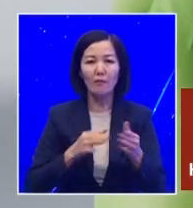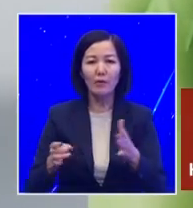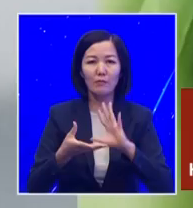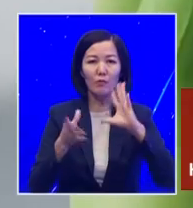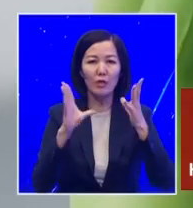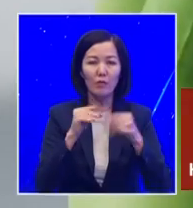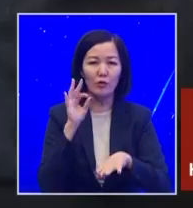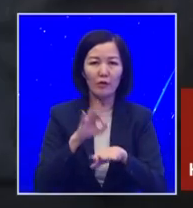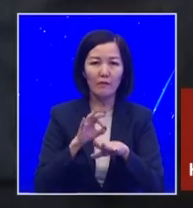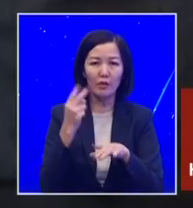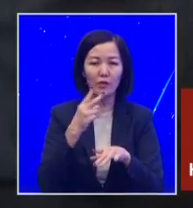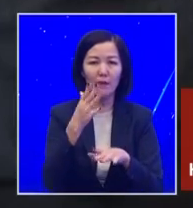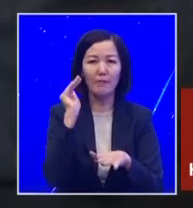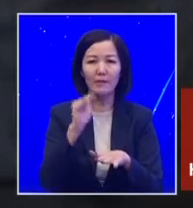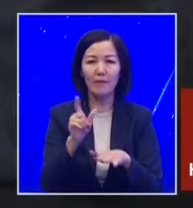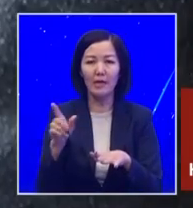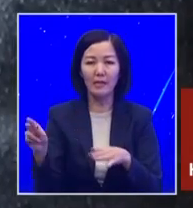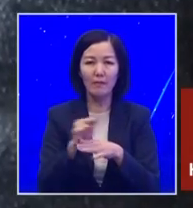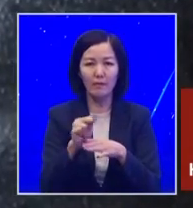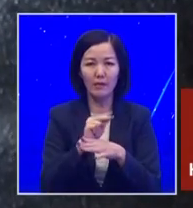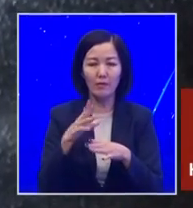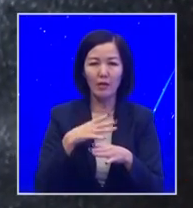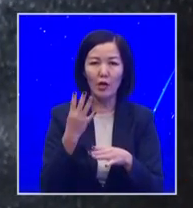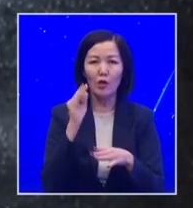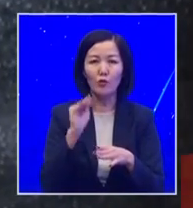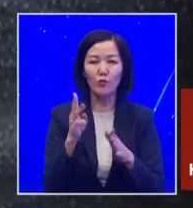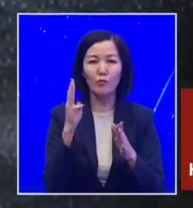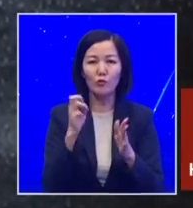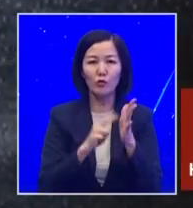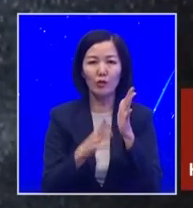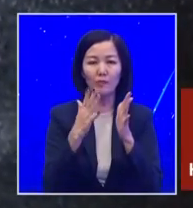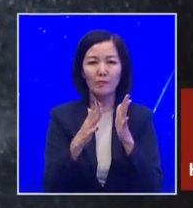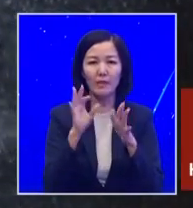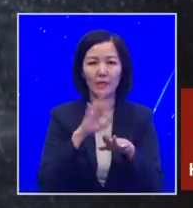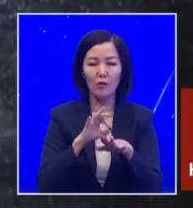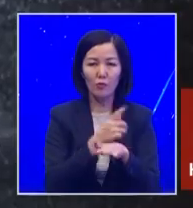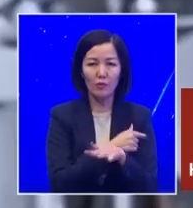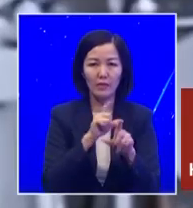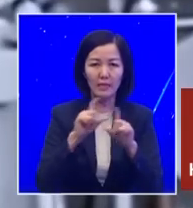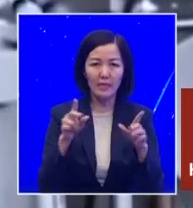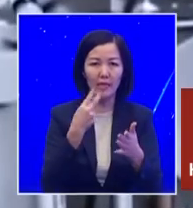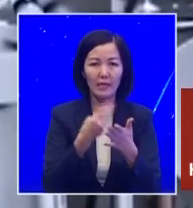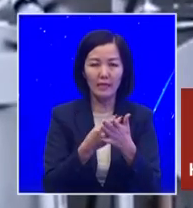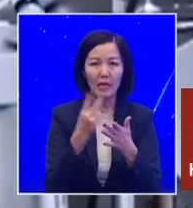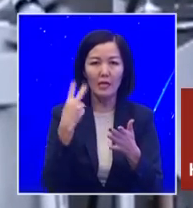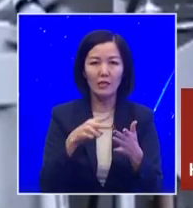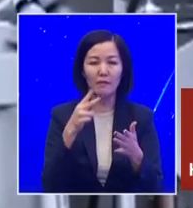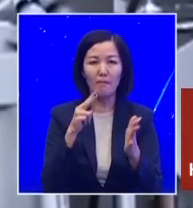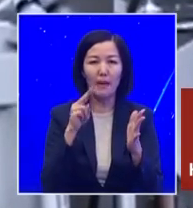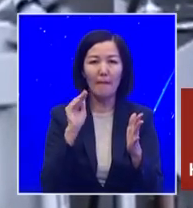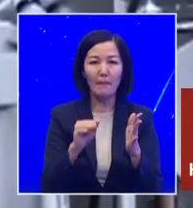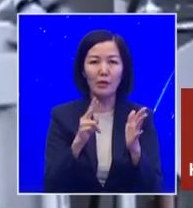коронавирус инфекциясынан 25 мыңнан аса адам ем қабылдауда. 4375 пациент стационарда, 20772